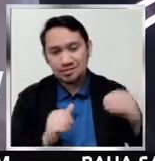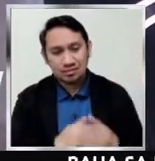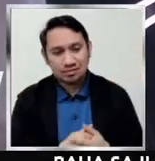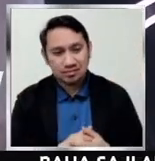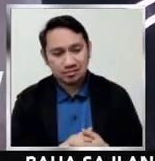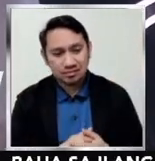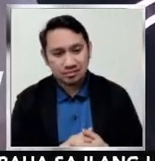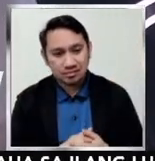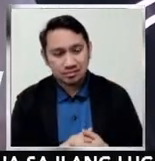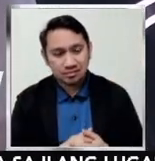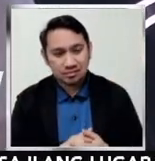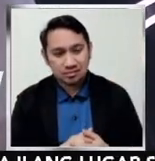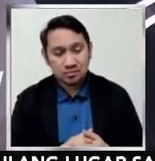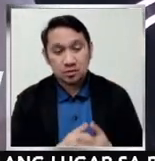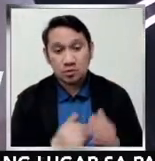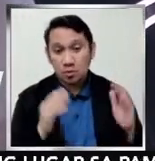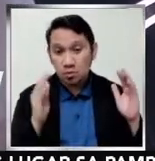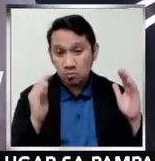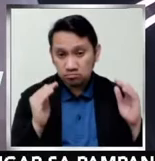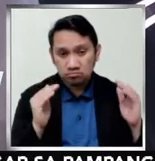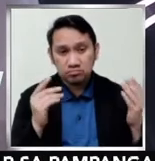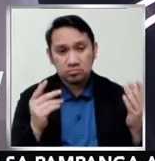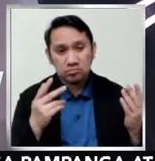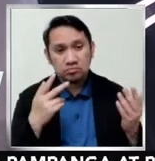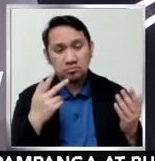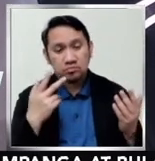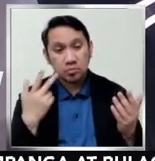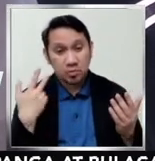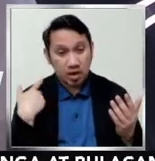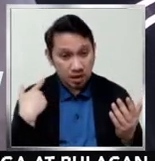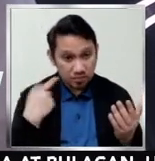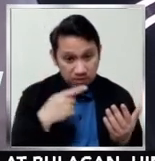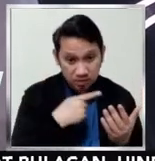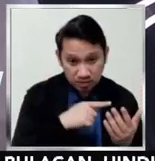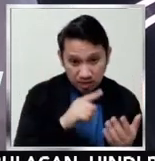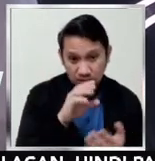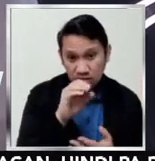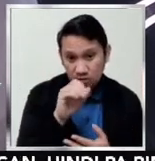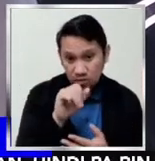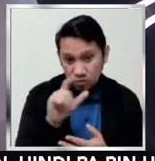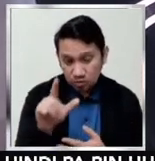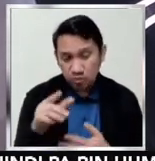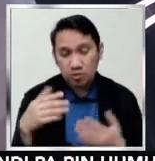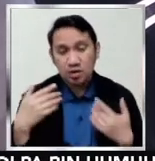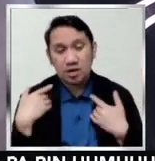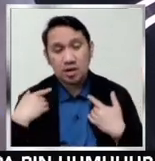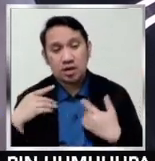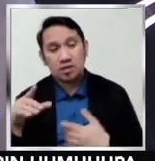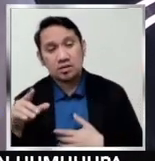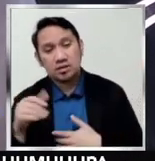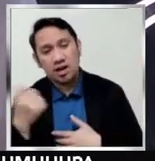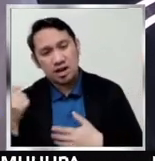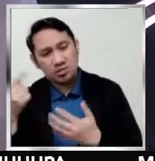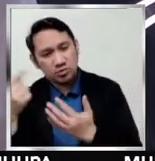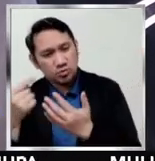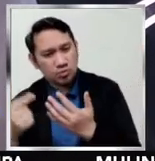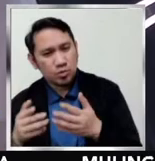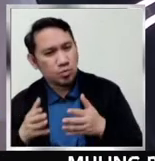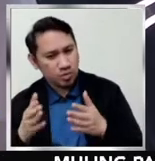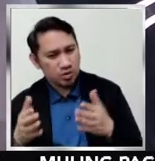chart natin, nandun yung coal, nandun yung geothermal, nandun yung mga ibang fuel.